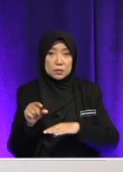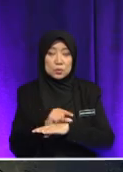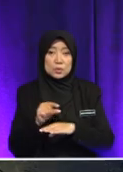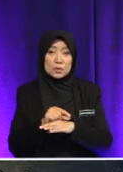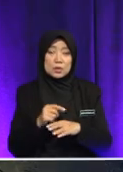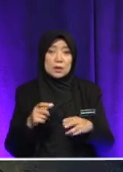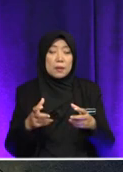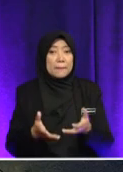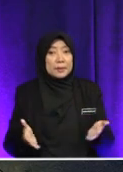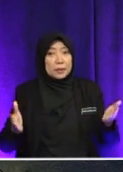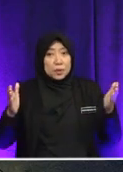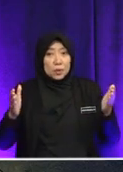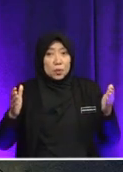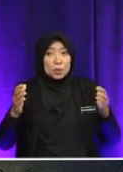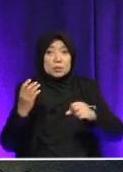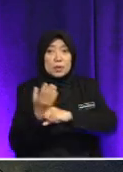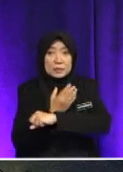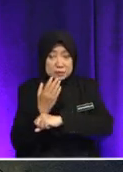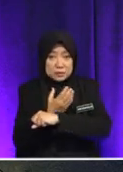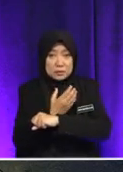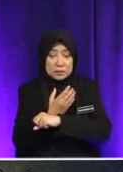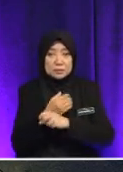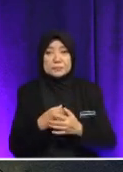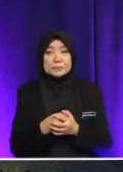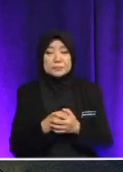mmm boleh kata Tidak